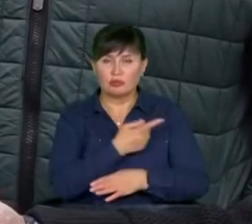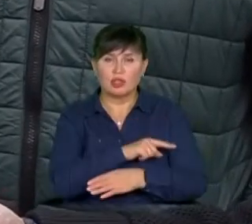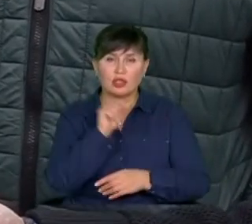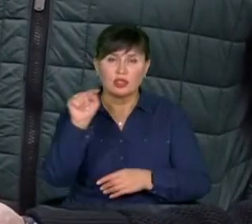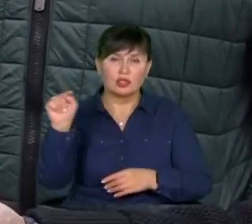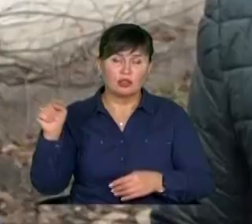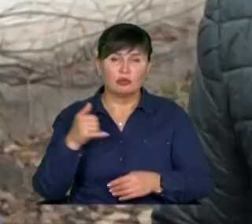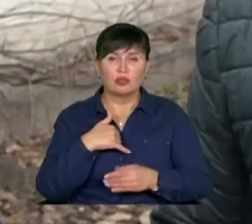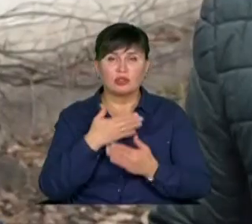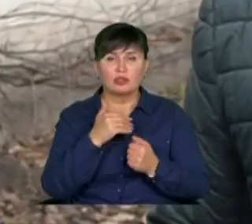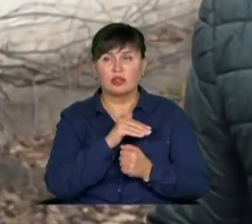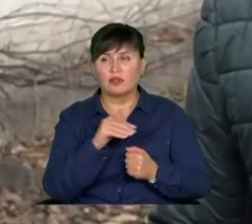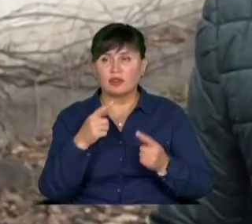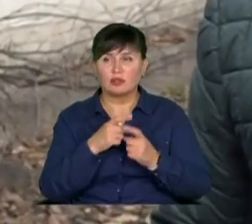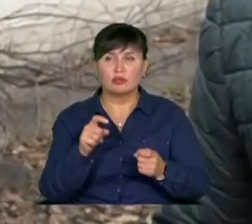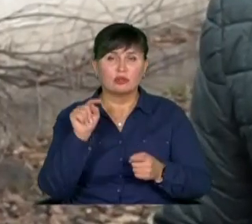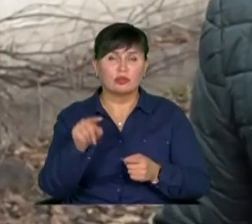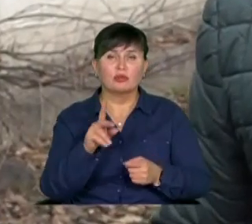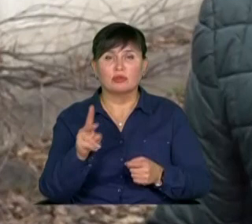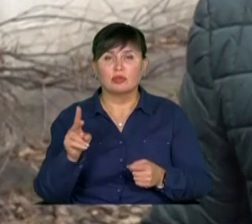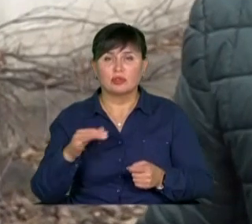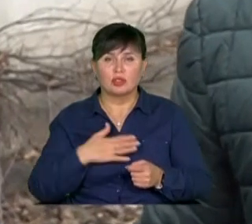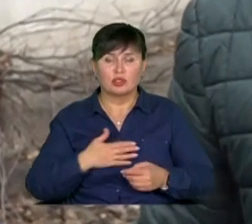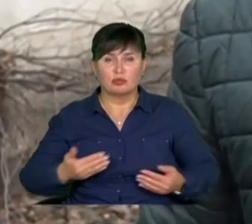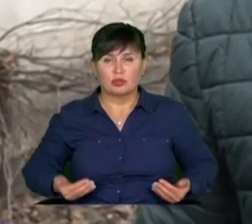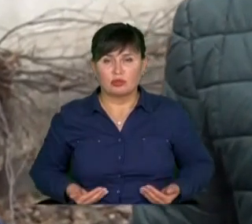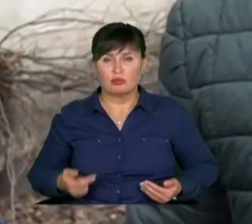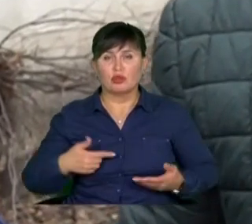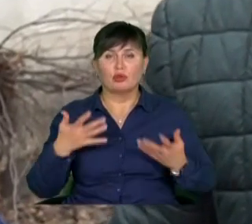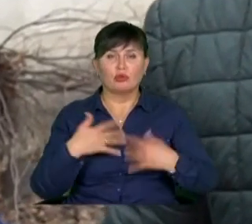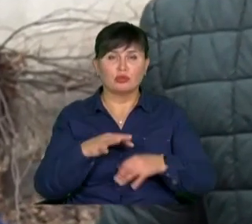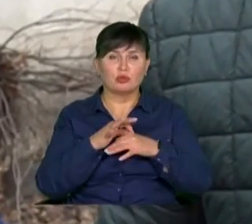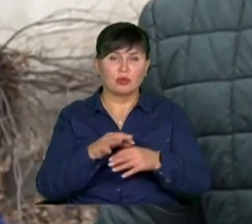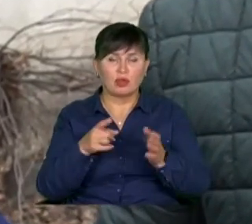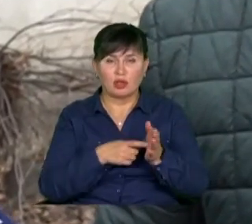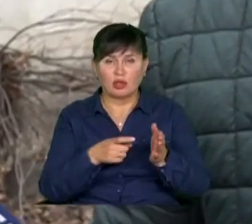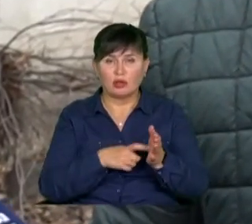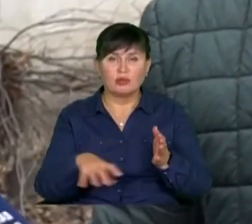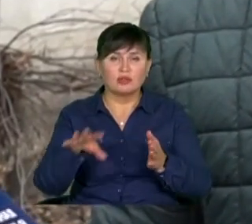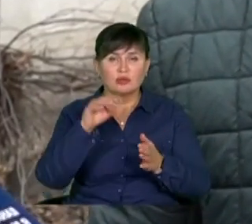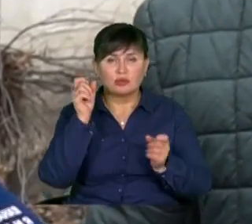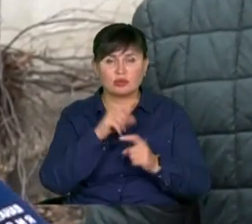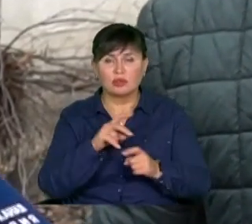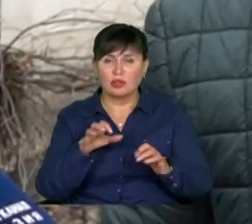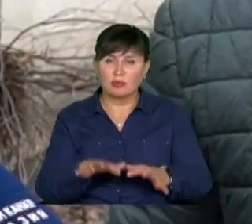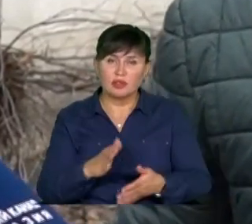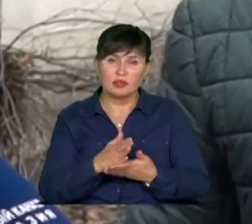нас не было официальной информации, что там кто-то из наших проживает. Мы уже проводим опрос, чтобы знать, все ли наши граждане на